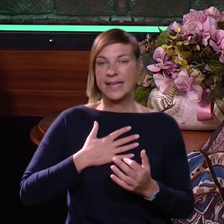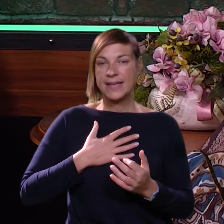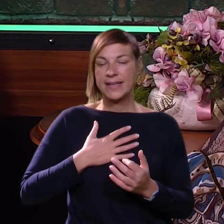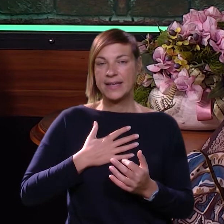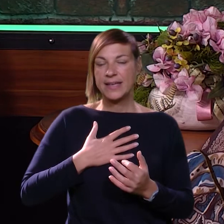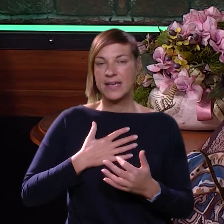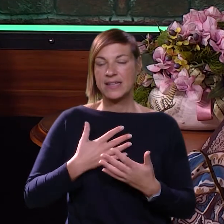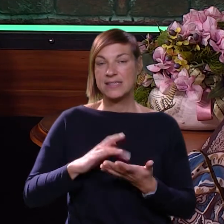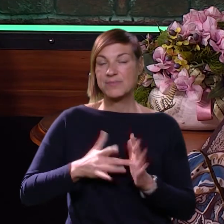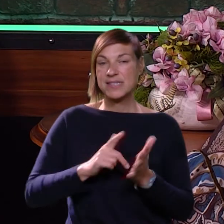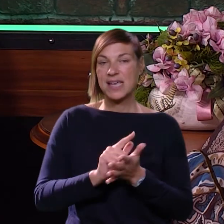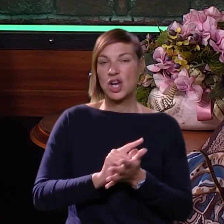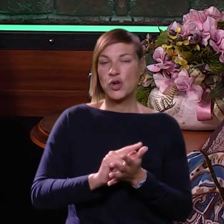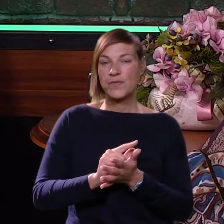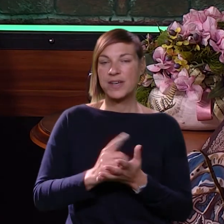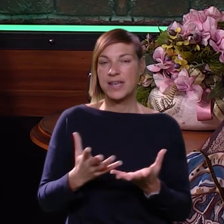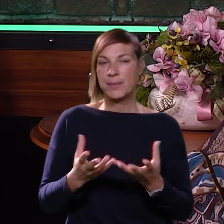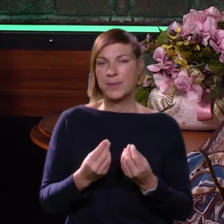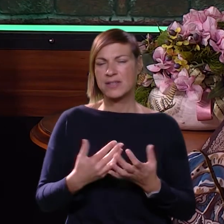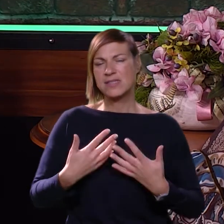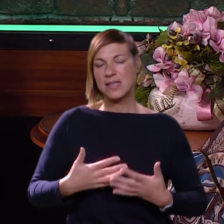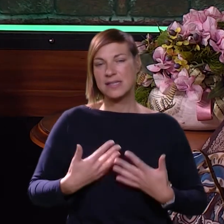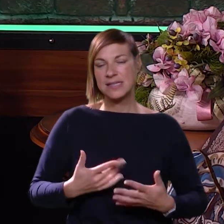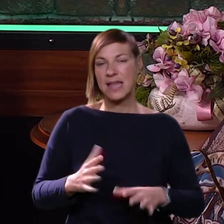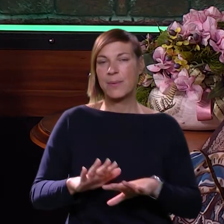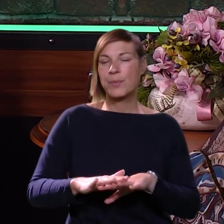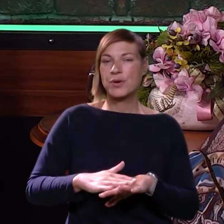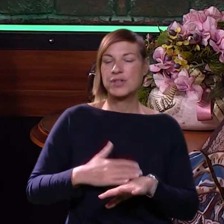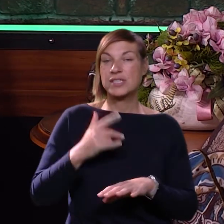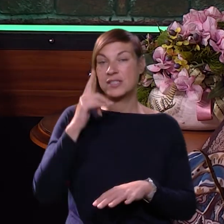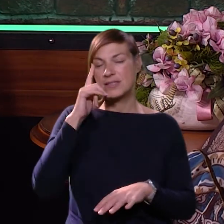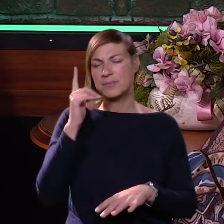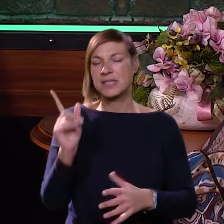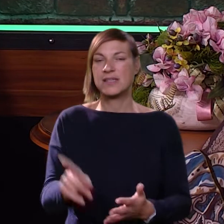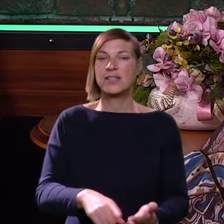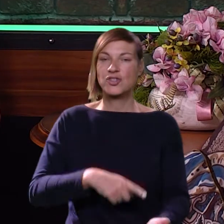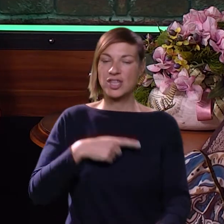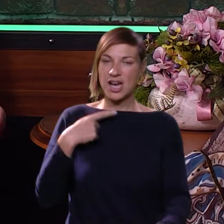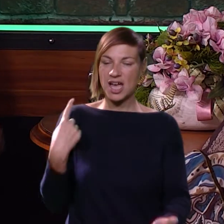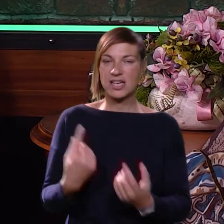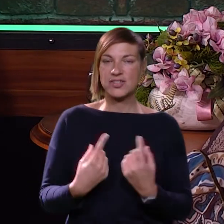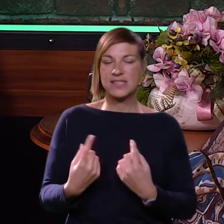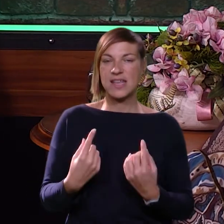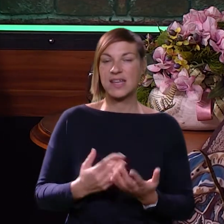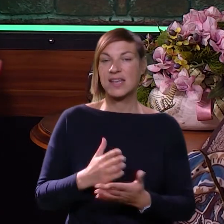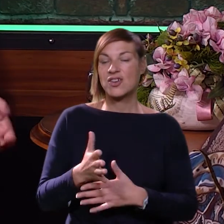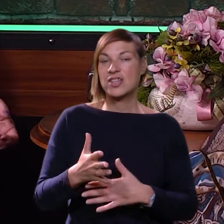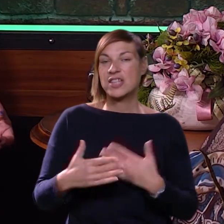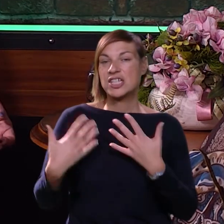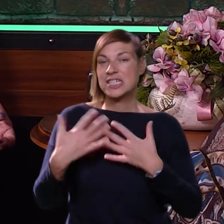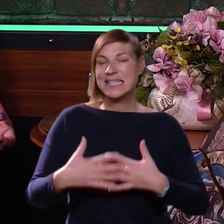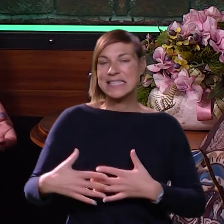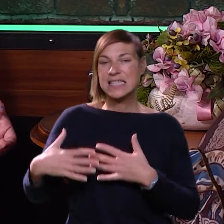sam, pa cijelo vrijeme sam se dosta slabo osjećala i to sam mislila da je neko trajno stanje. I onda sam otišla